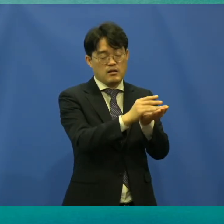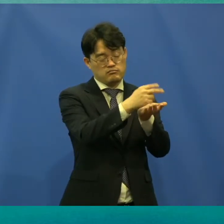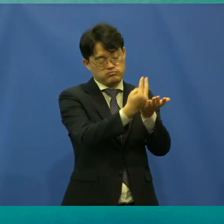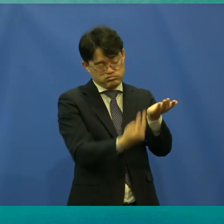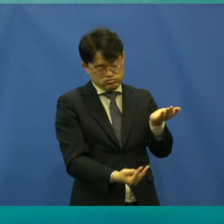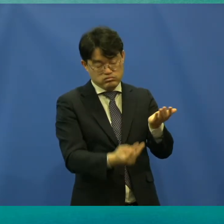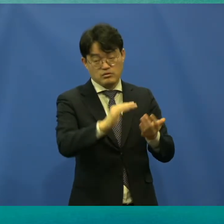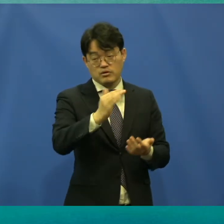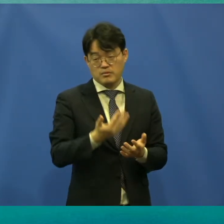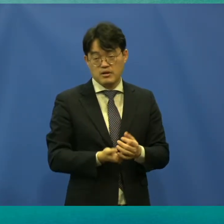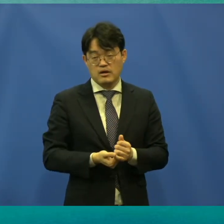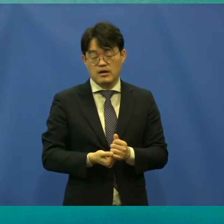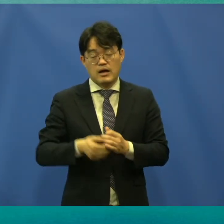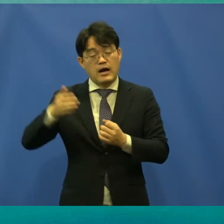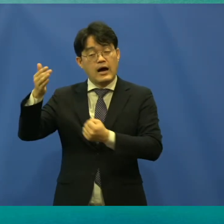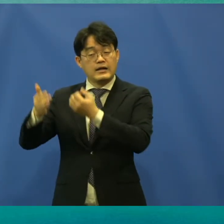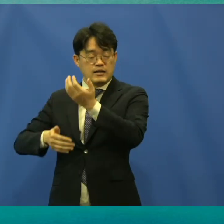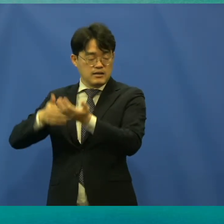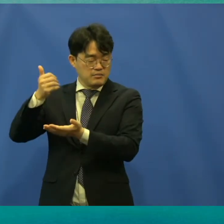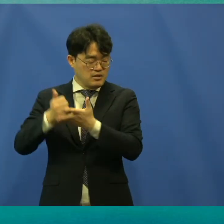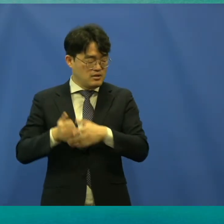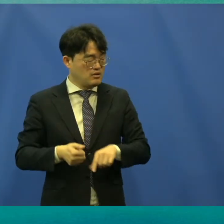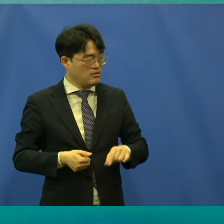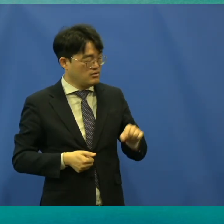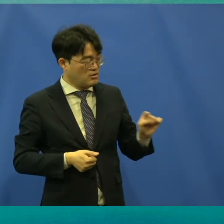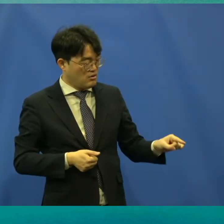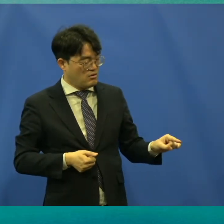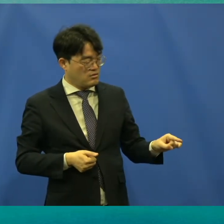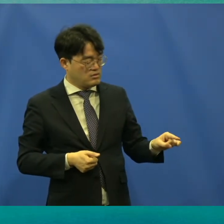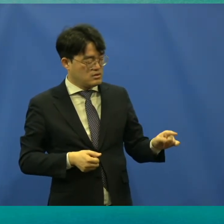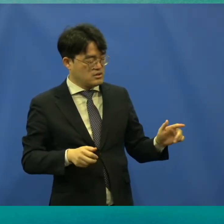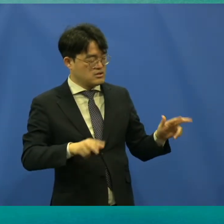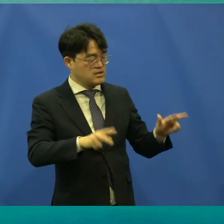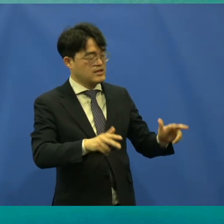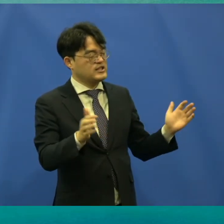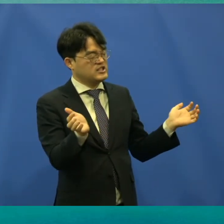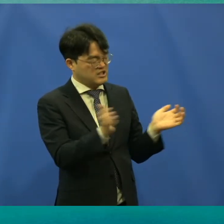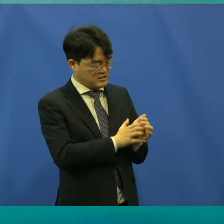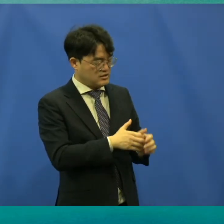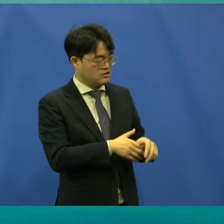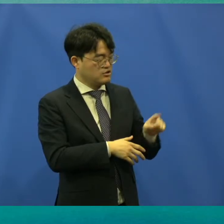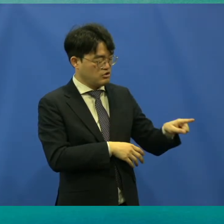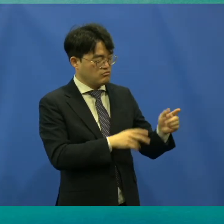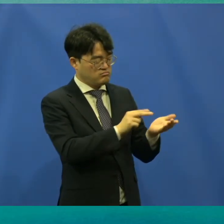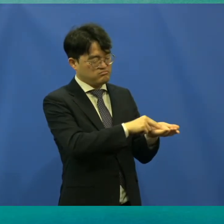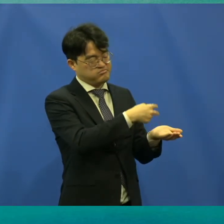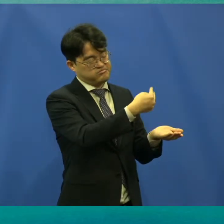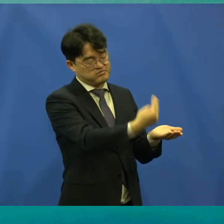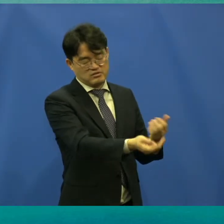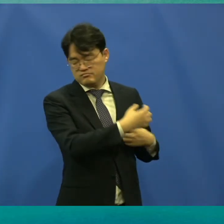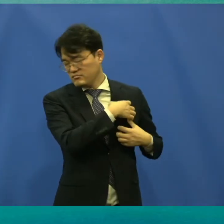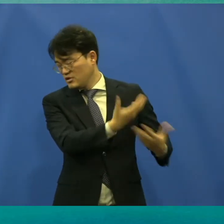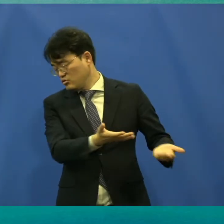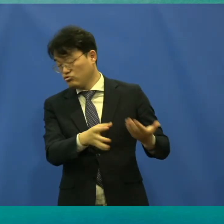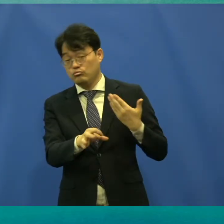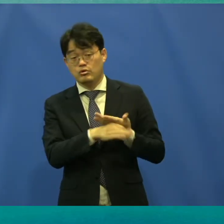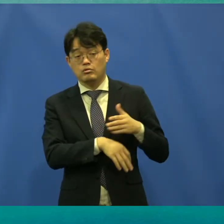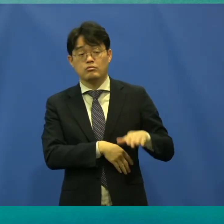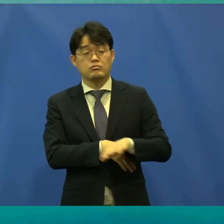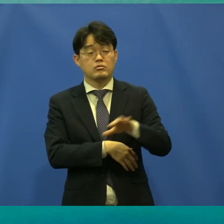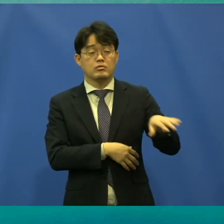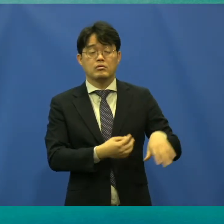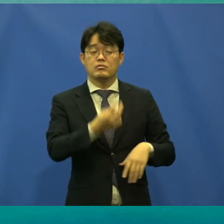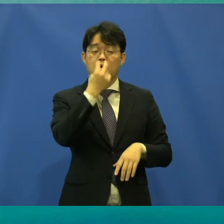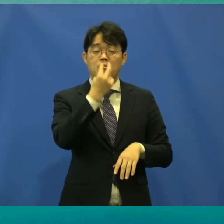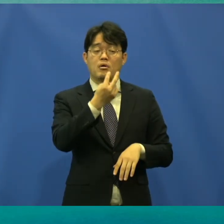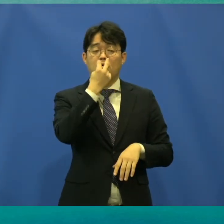하나님이 너 끝이야 그러면 끝입니다. 우리가 대단한 것 같아도요, 인간의 생명은 호흡 그냥